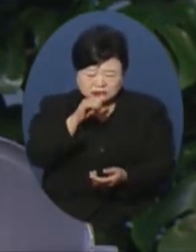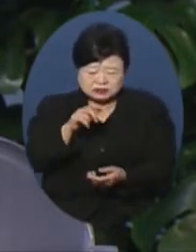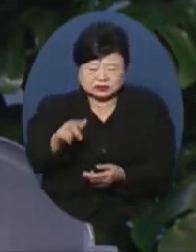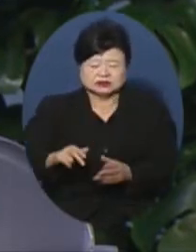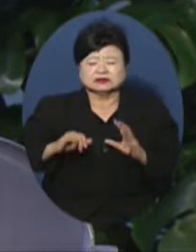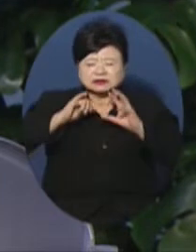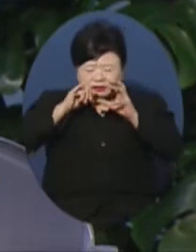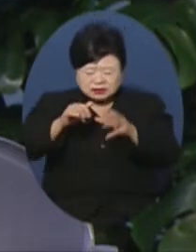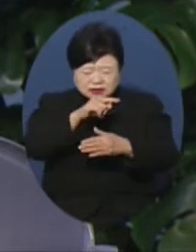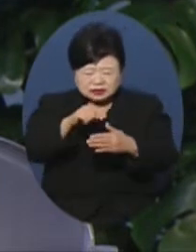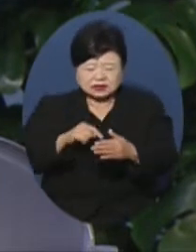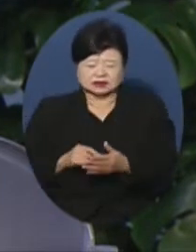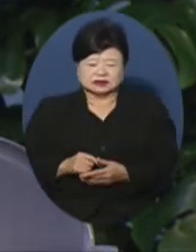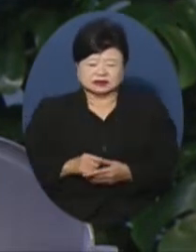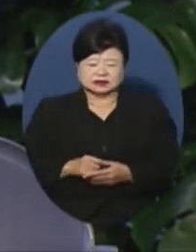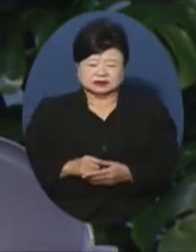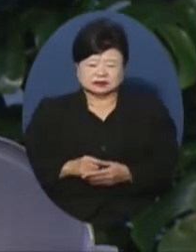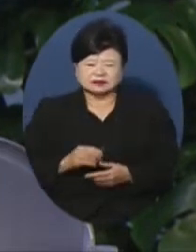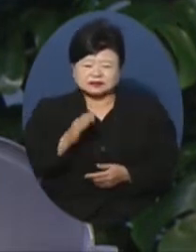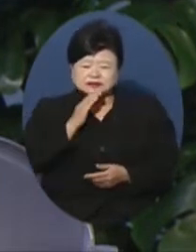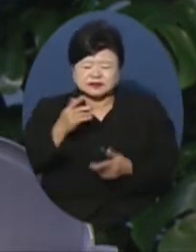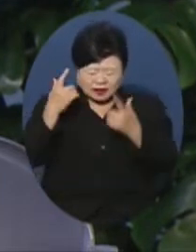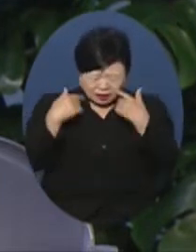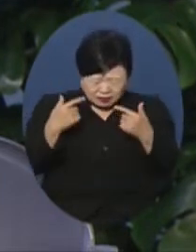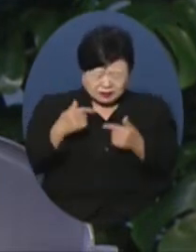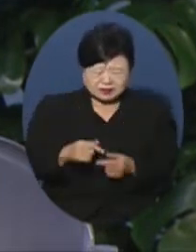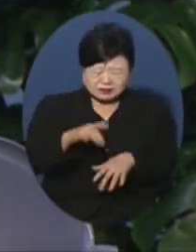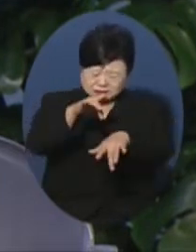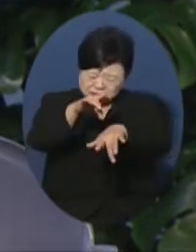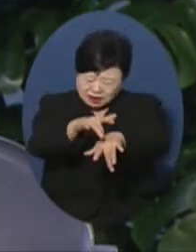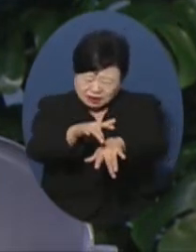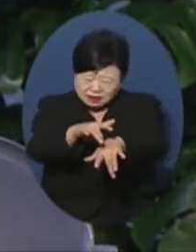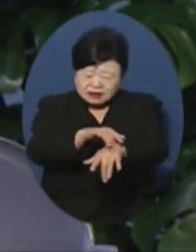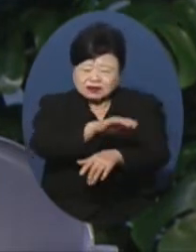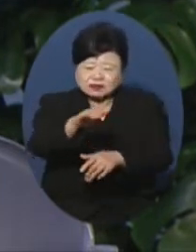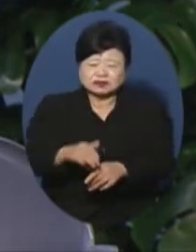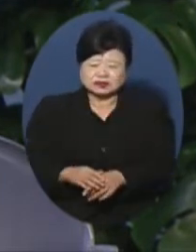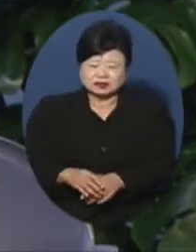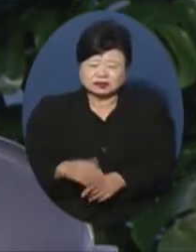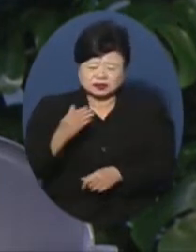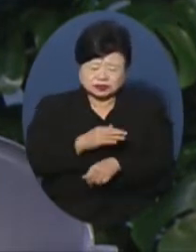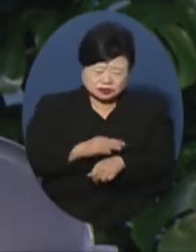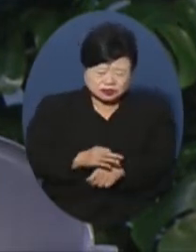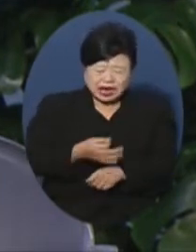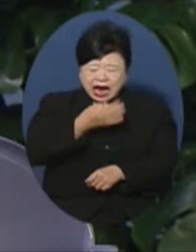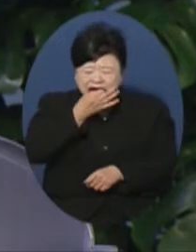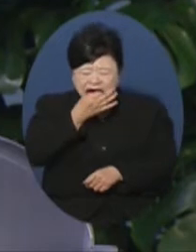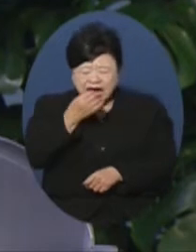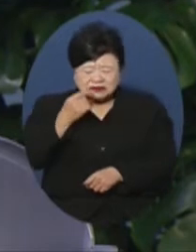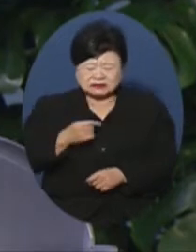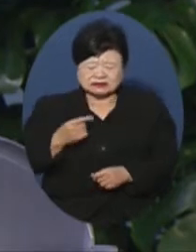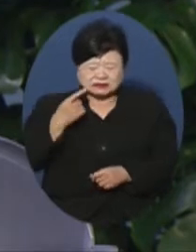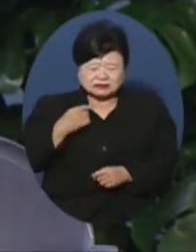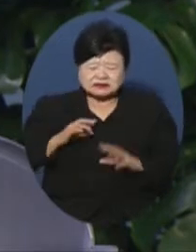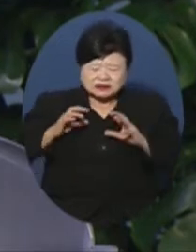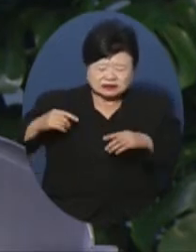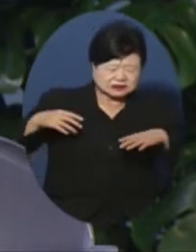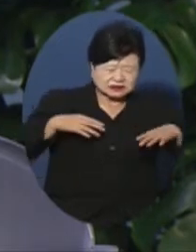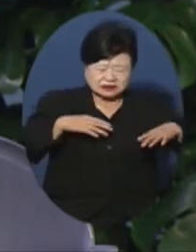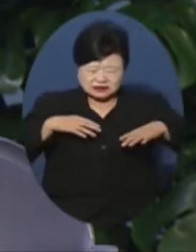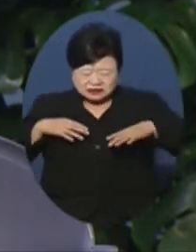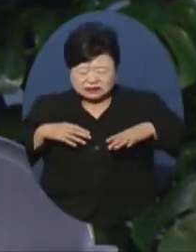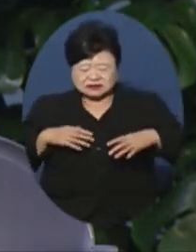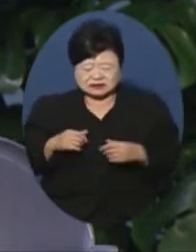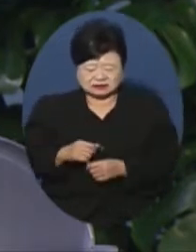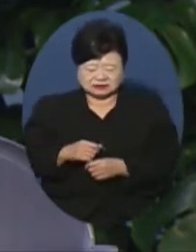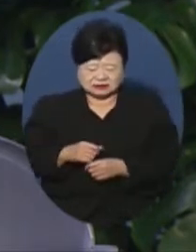이 세상 살아가는 동안 날마다 마귀가 우리를 육신의 정욕, 안목의 정욕, 이